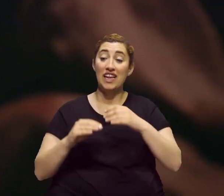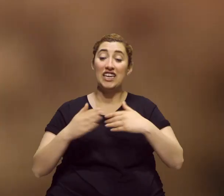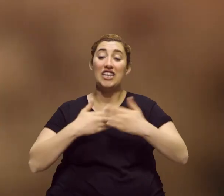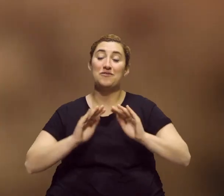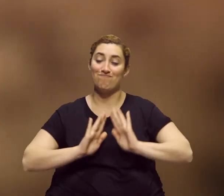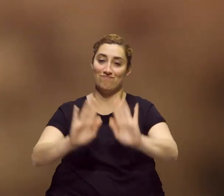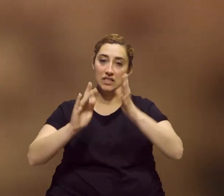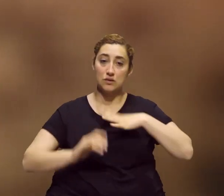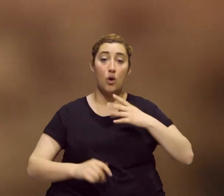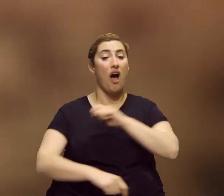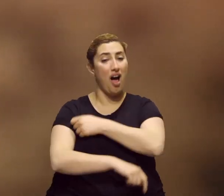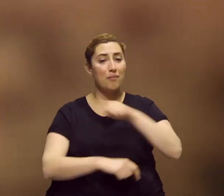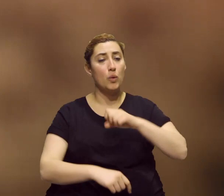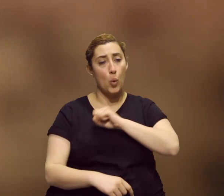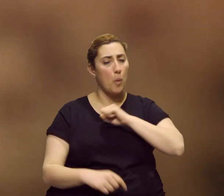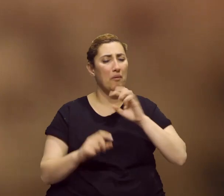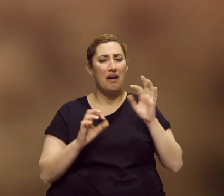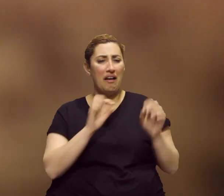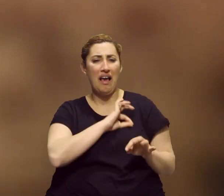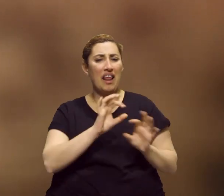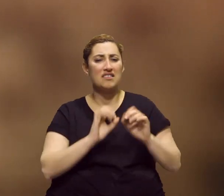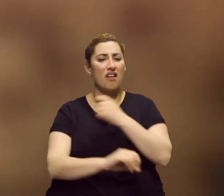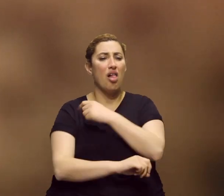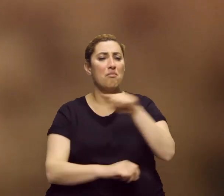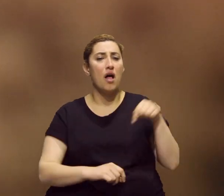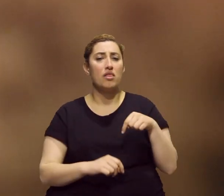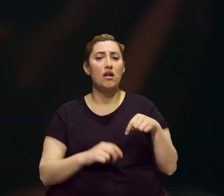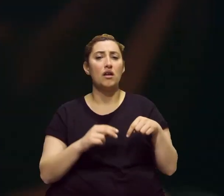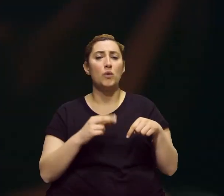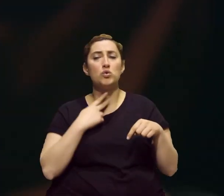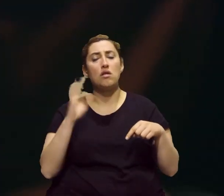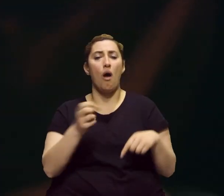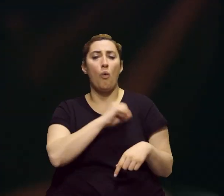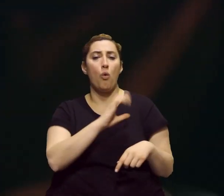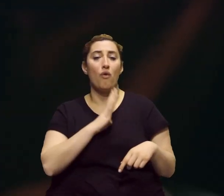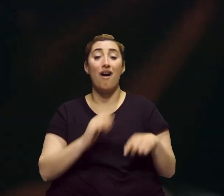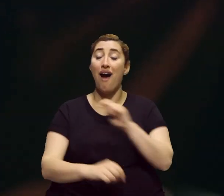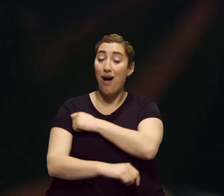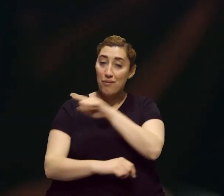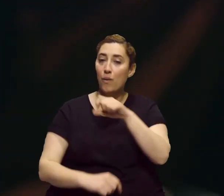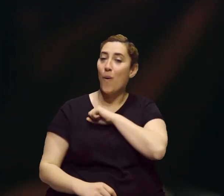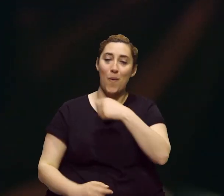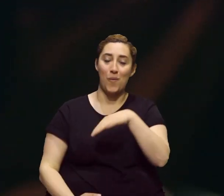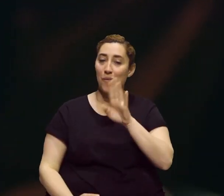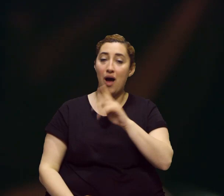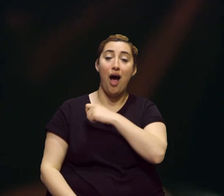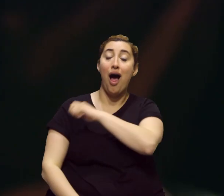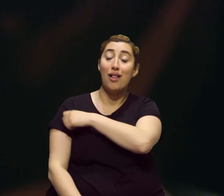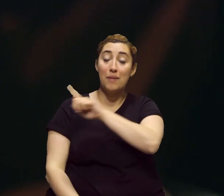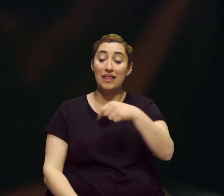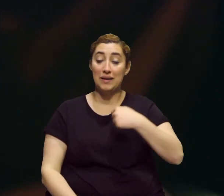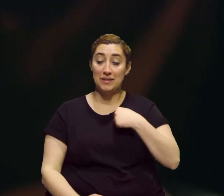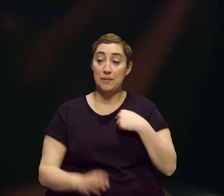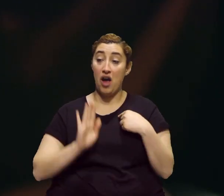karışmasın istiyor. Almanlardan çekinmeleri gereksiz. Almanlar onlardan korkak. Almanlar korkak değil. Almanlar